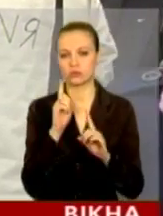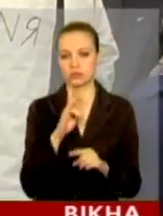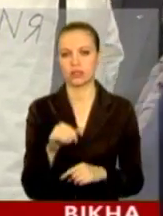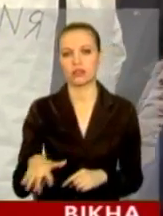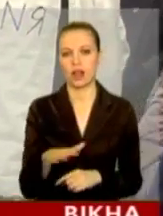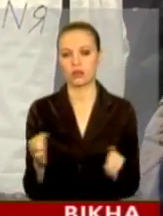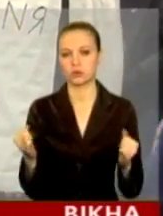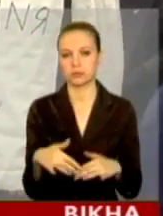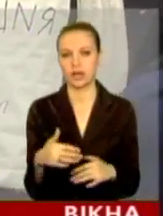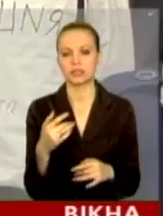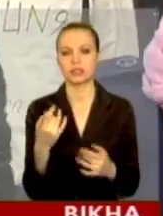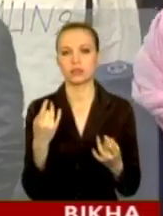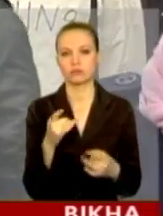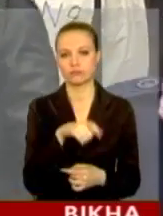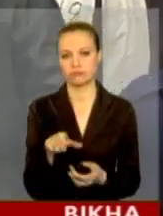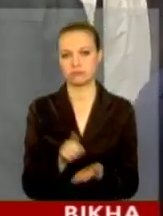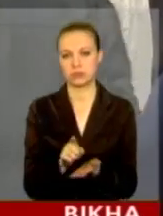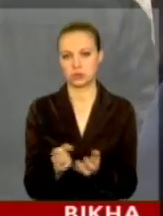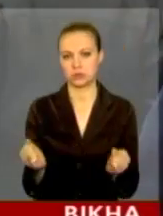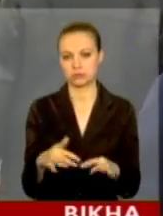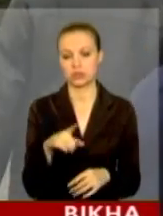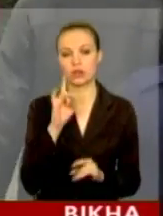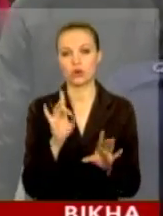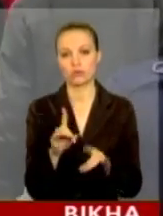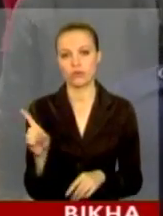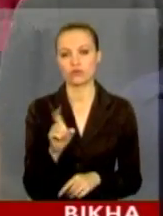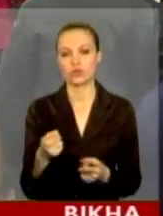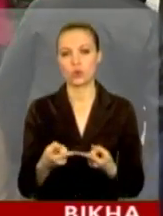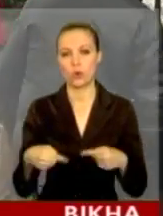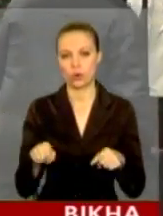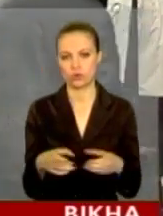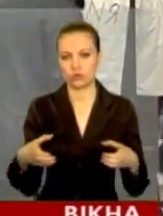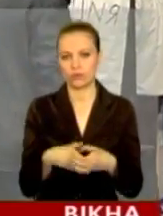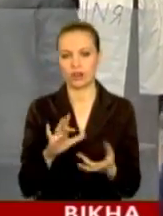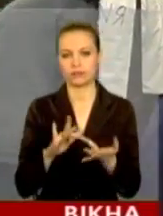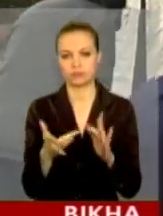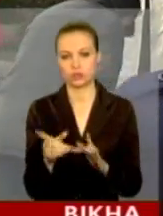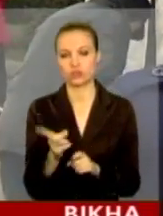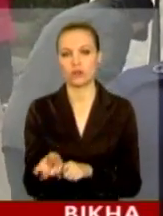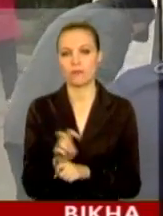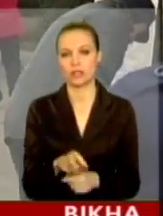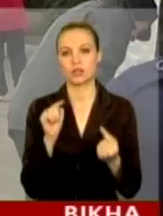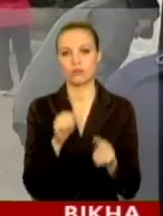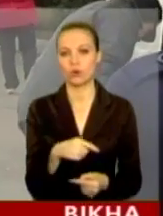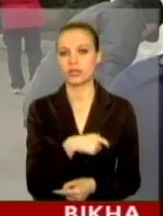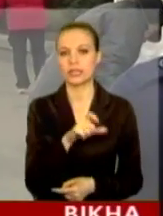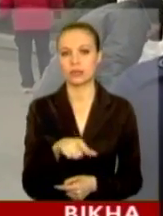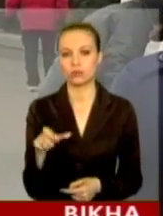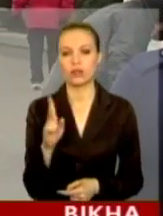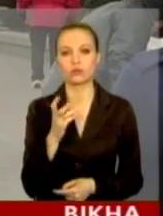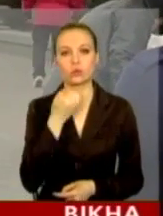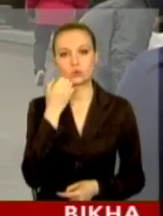на ганку збираються якісь просунуті пенсіонери розповідають що вони зорганізувалися в соцмережах аби вийти проти депутатів